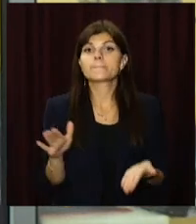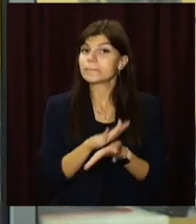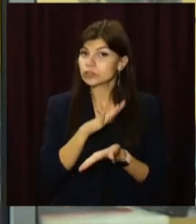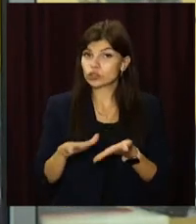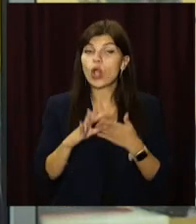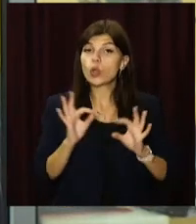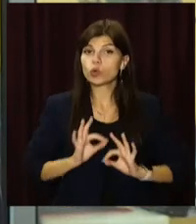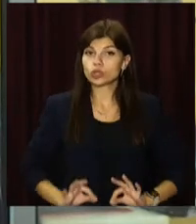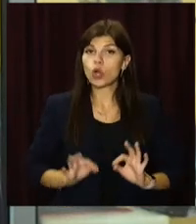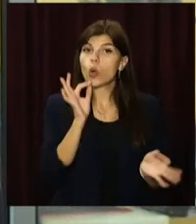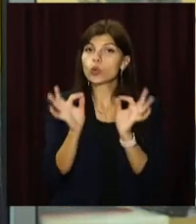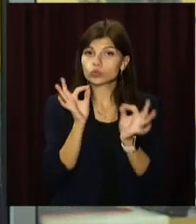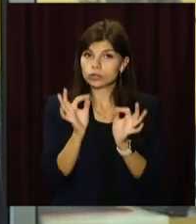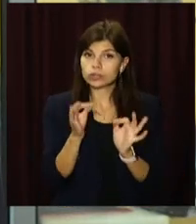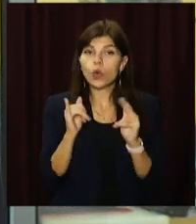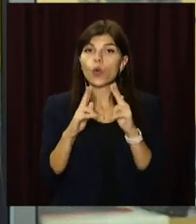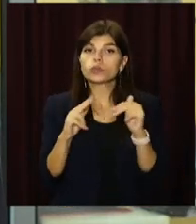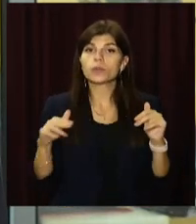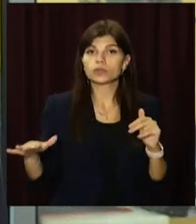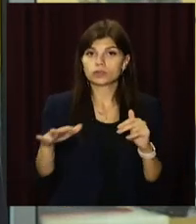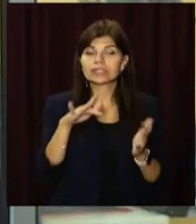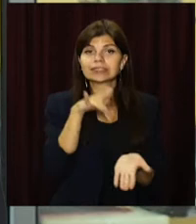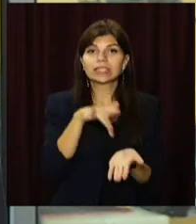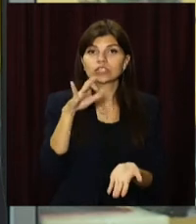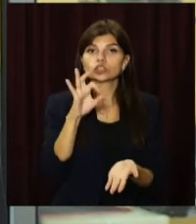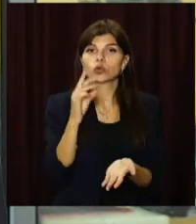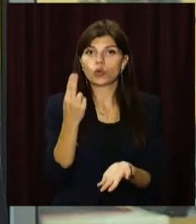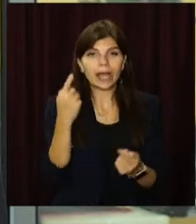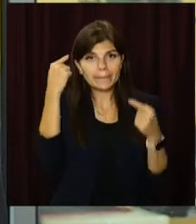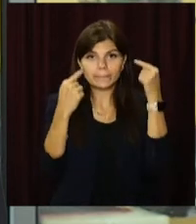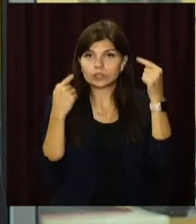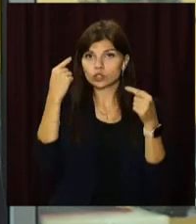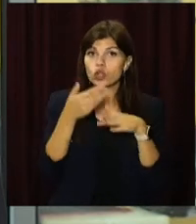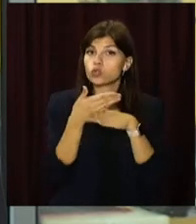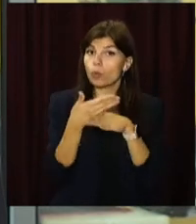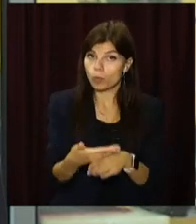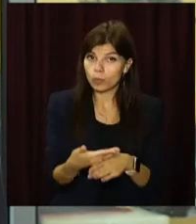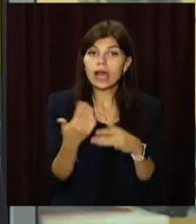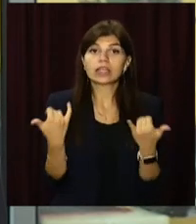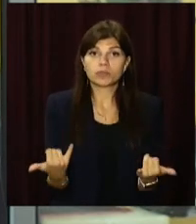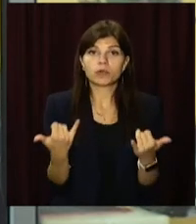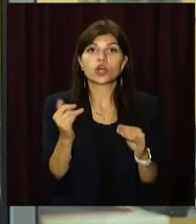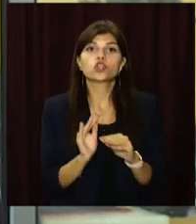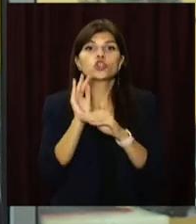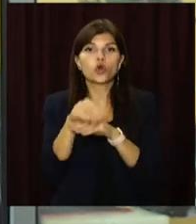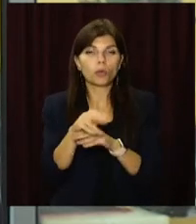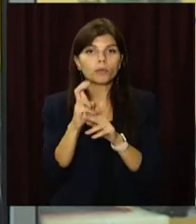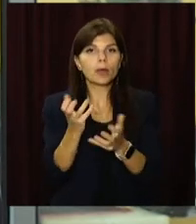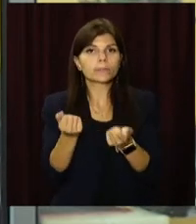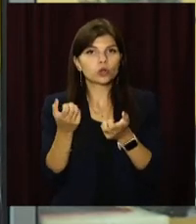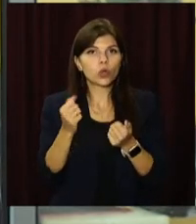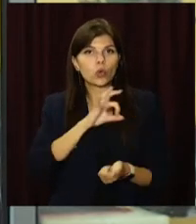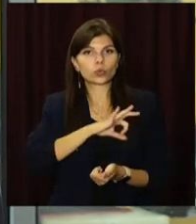Безкоштовна юридична консультація. У Дніпропетровському центрі соціально-психологічної допомоги тепер проводять прийом